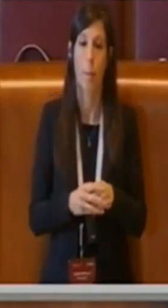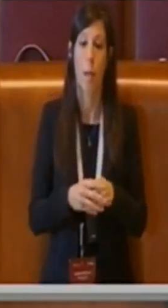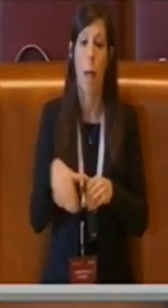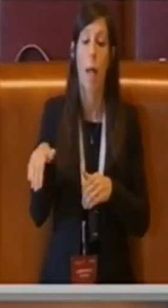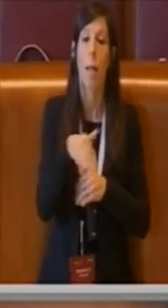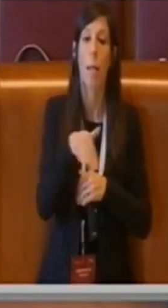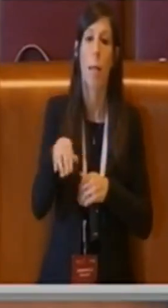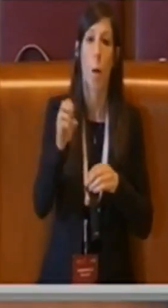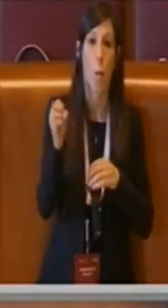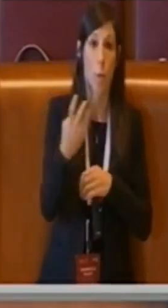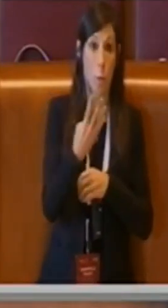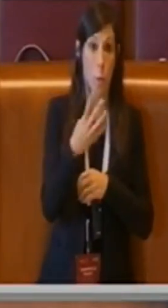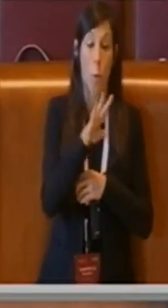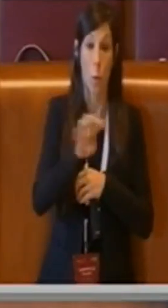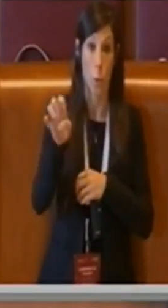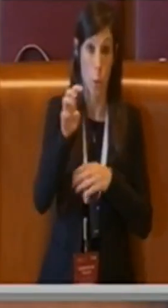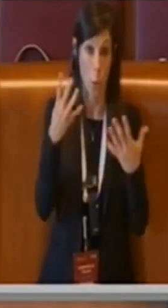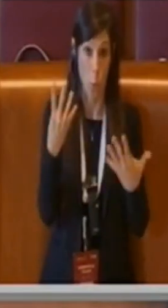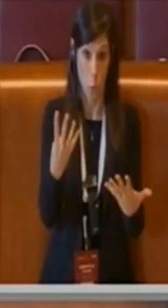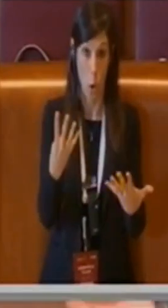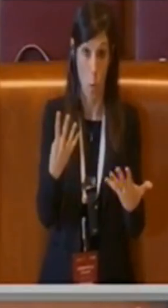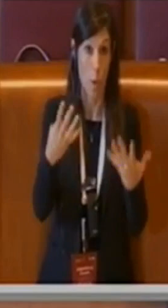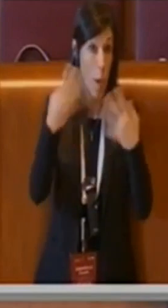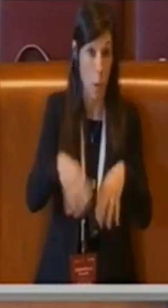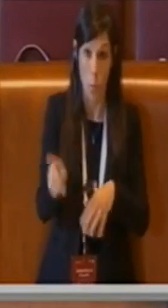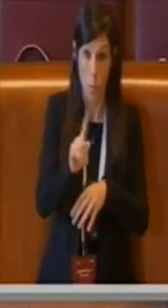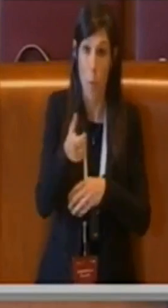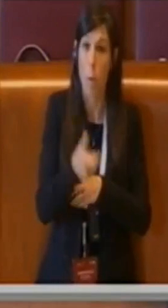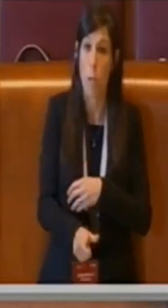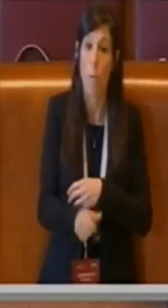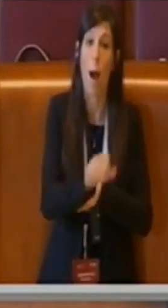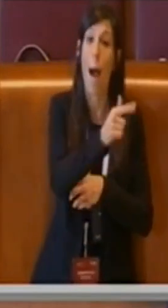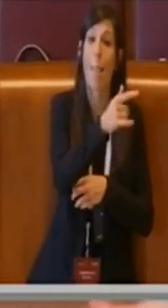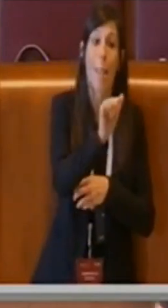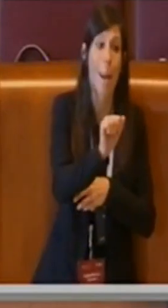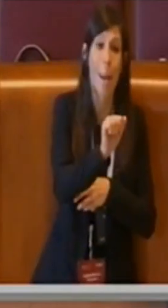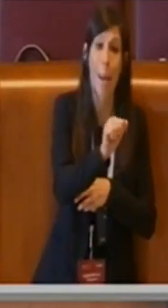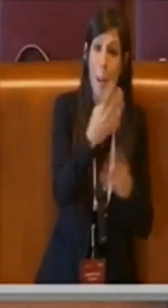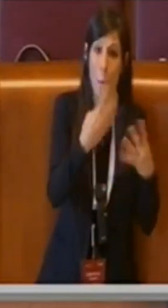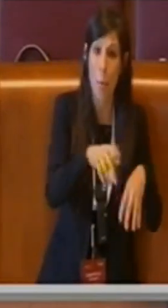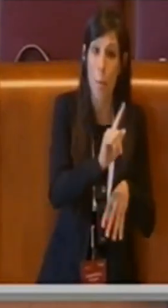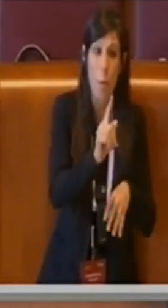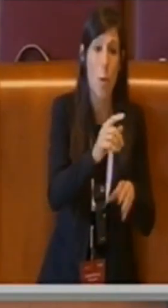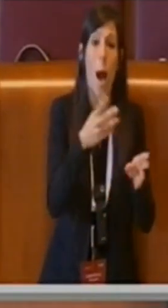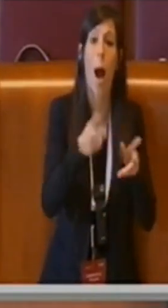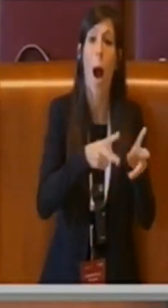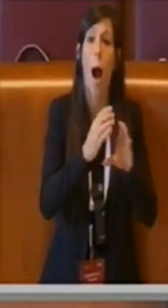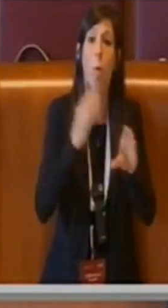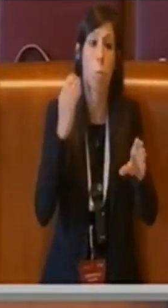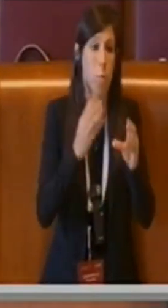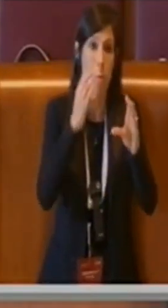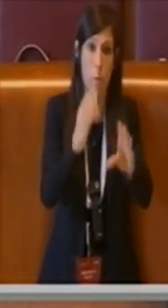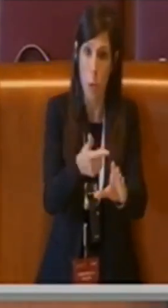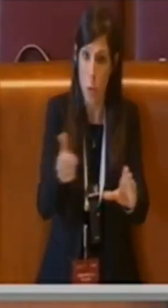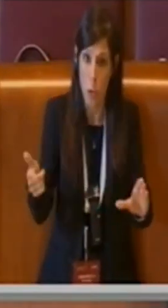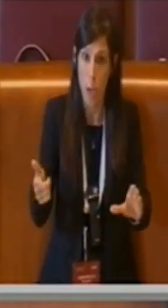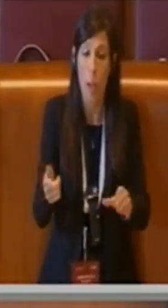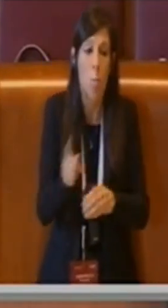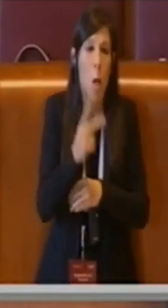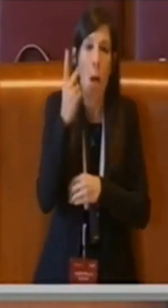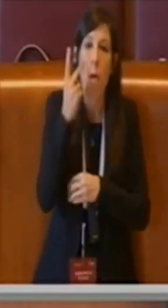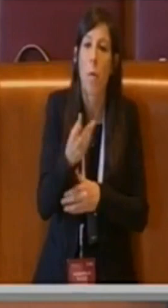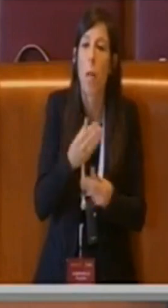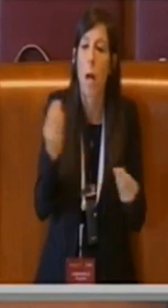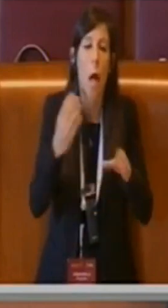linea 409 non funziona non perché ATAC non è in grado di metterci gli autobus, non è capace a metterceli, perché io vedo sempre tanti autobus